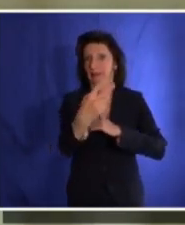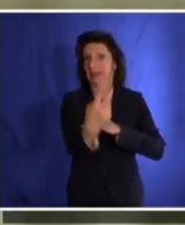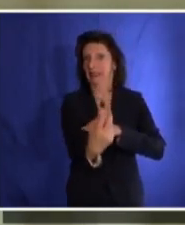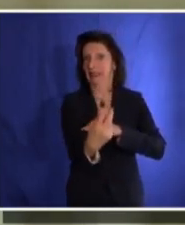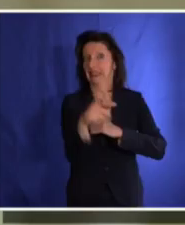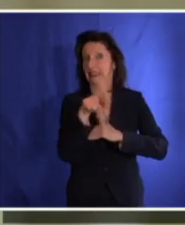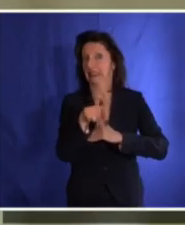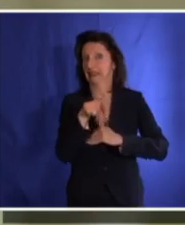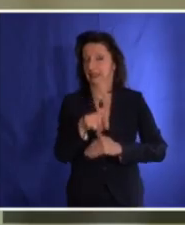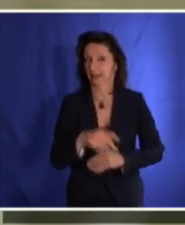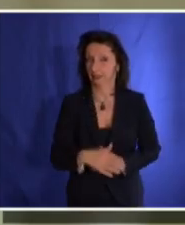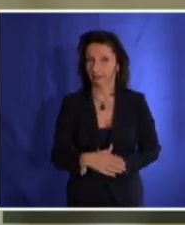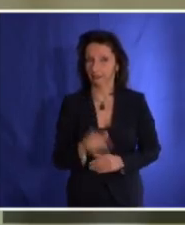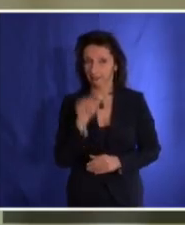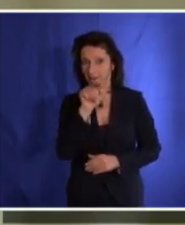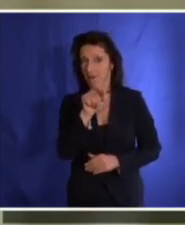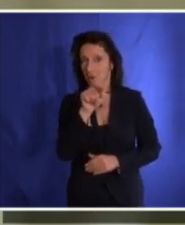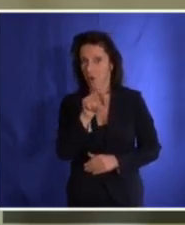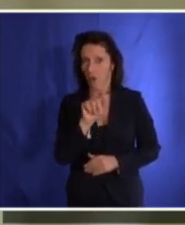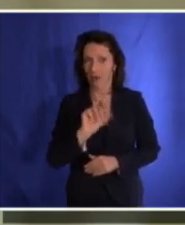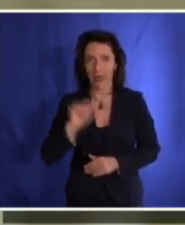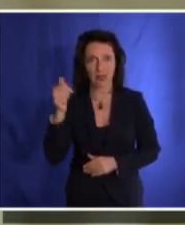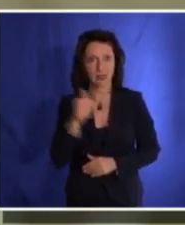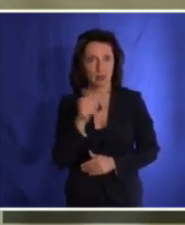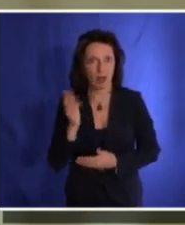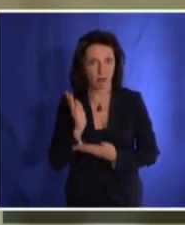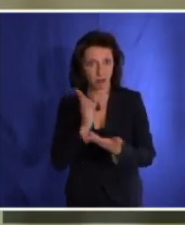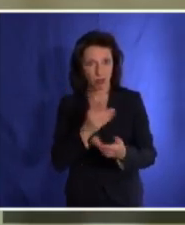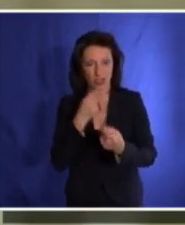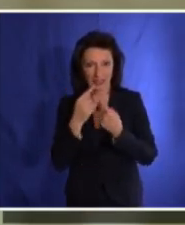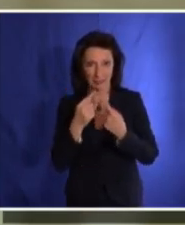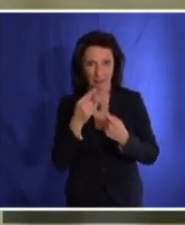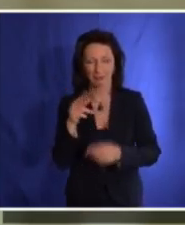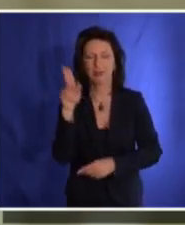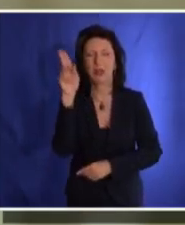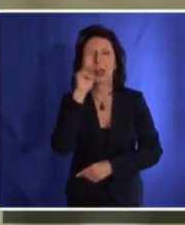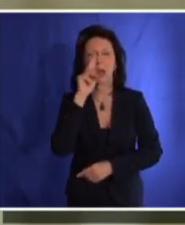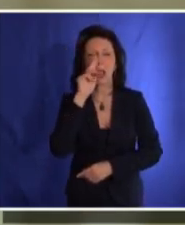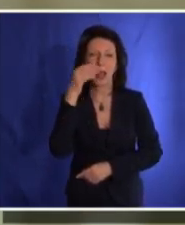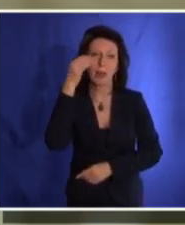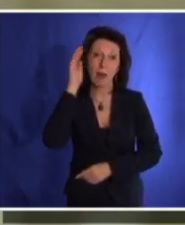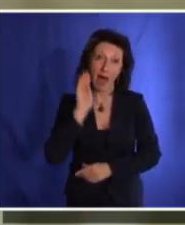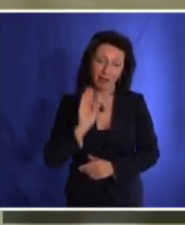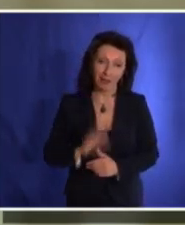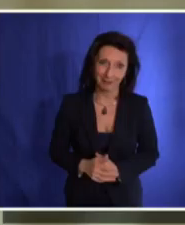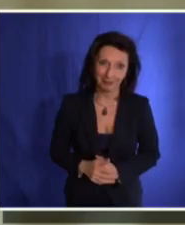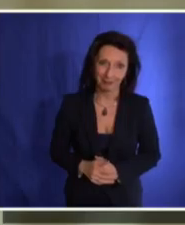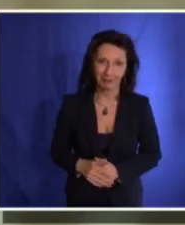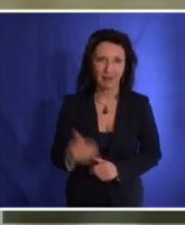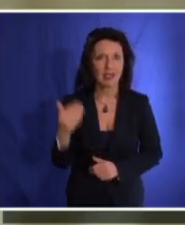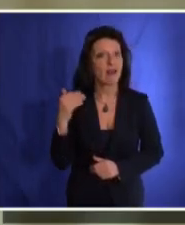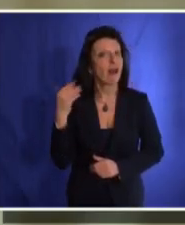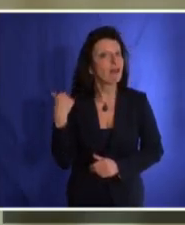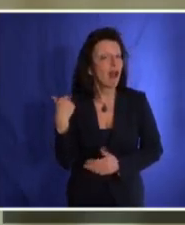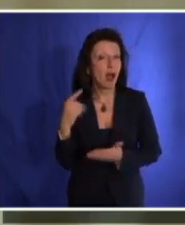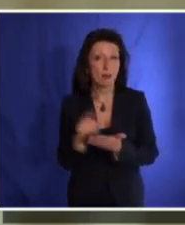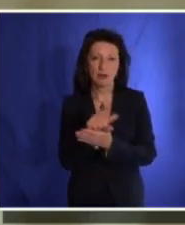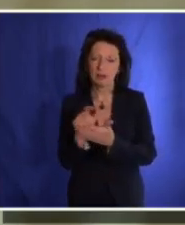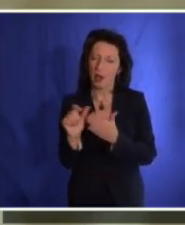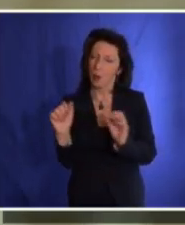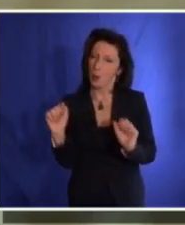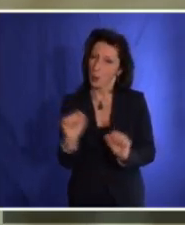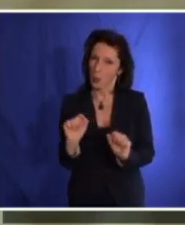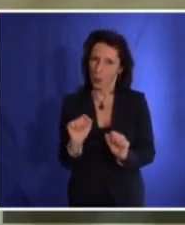ihr mein erstes Vorstellungsgespräch. Und liebe Hanni, es war eine unglaubliche Zeit, es war eine tolle